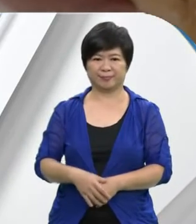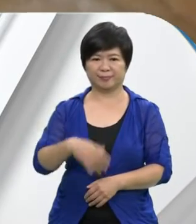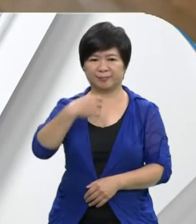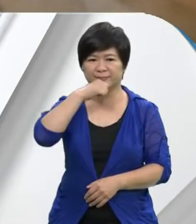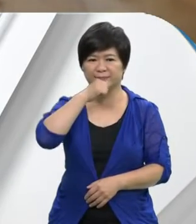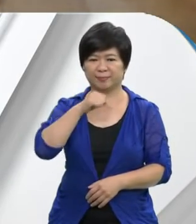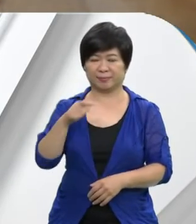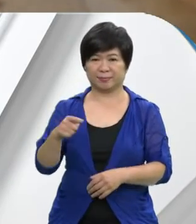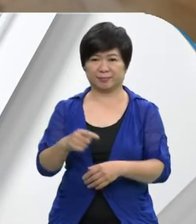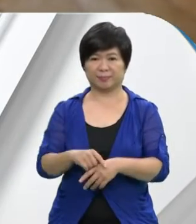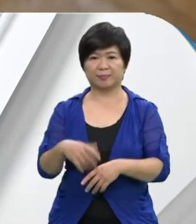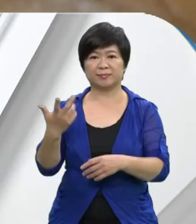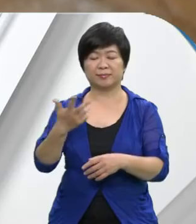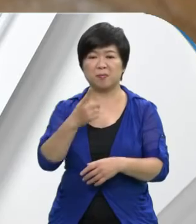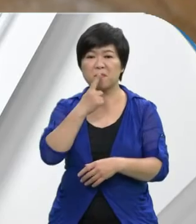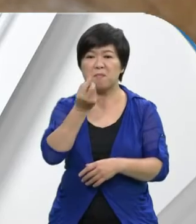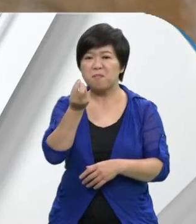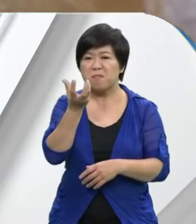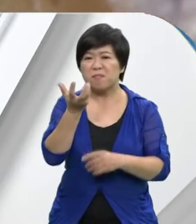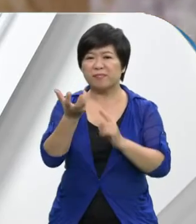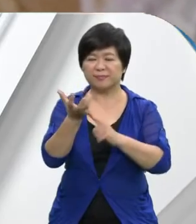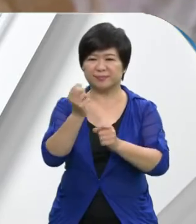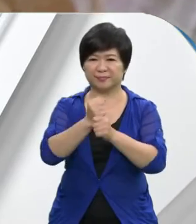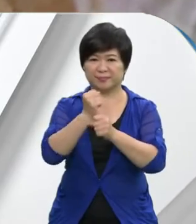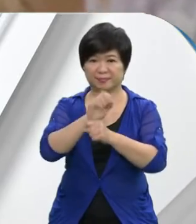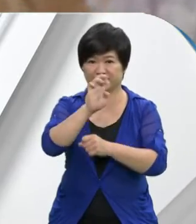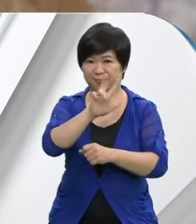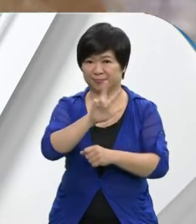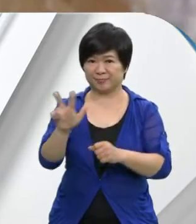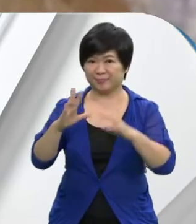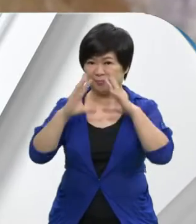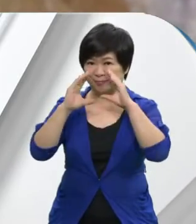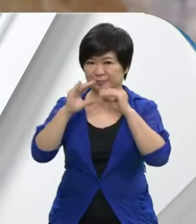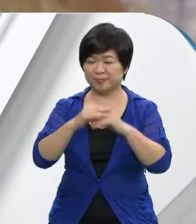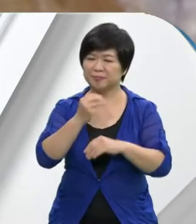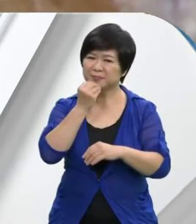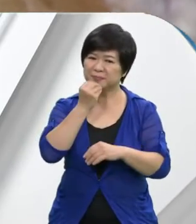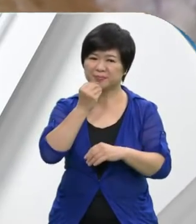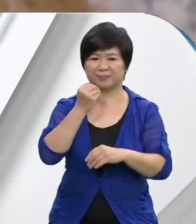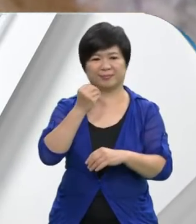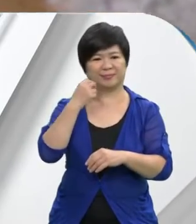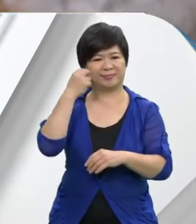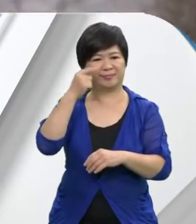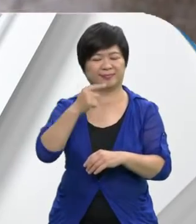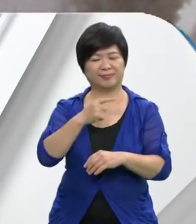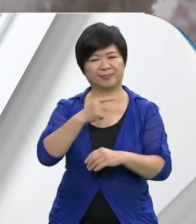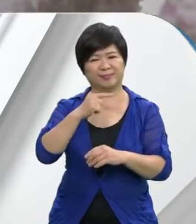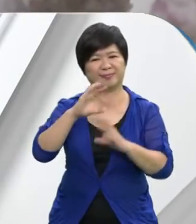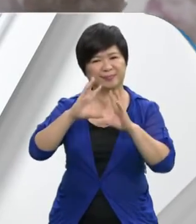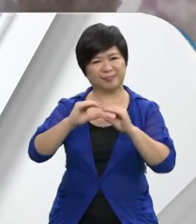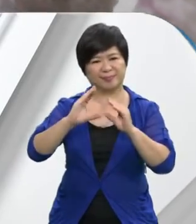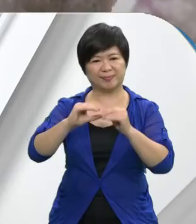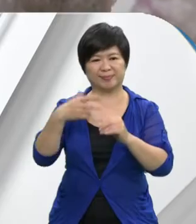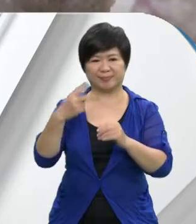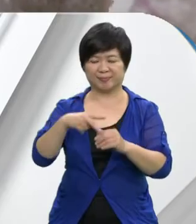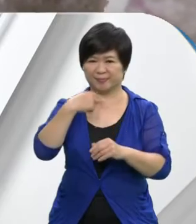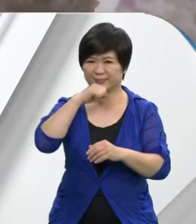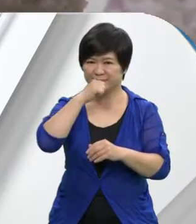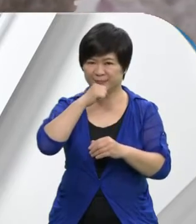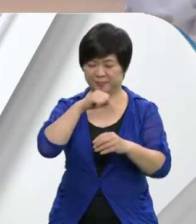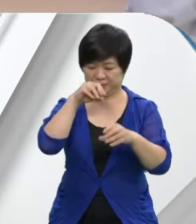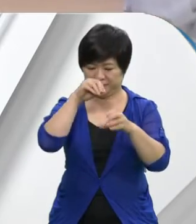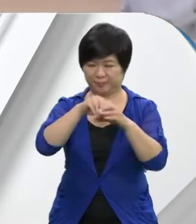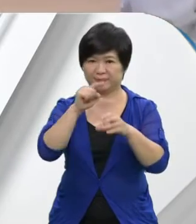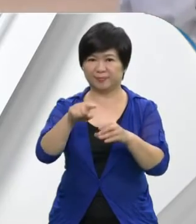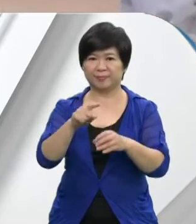洛神， 也是用台湾麦粿作为有主色的面包，吃起来的果香啊，还加料，也是用台湾的菜籽